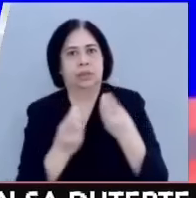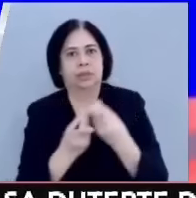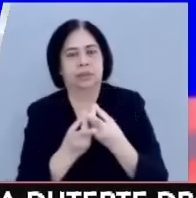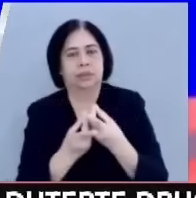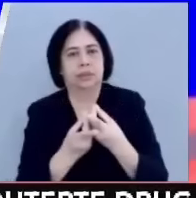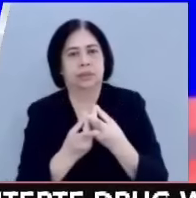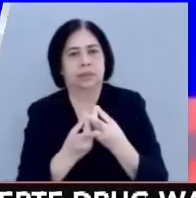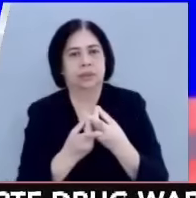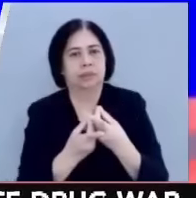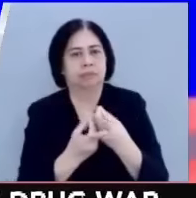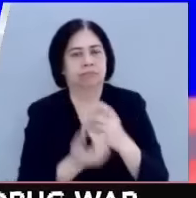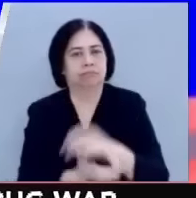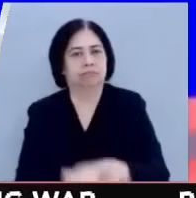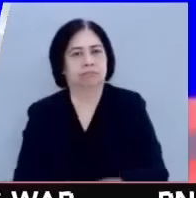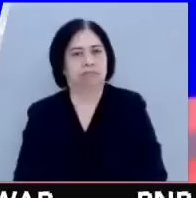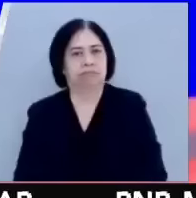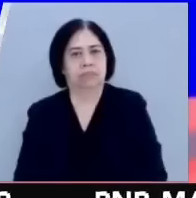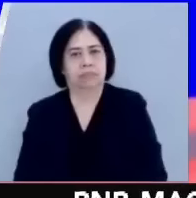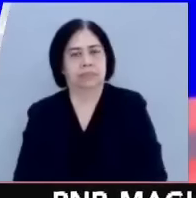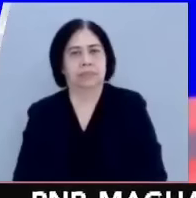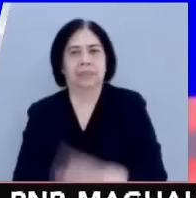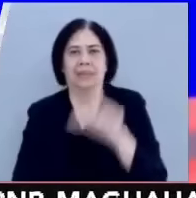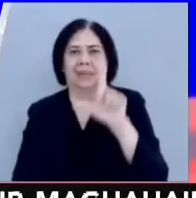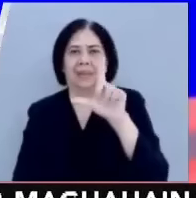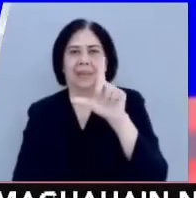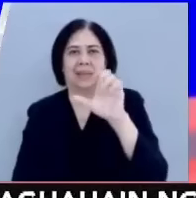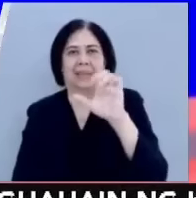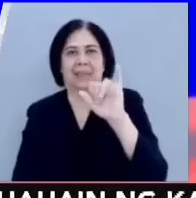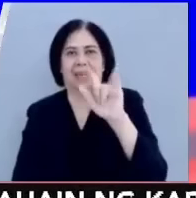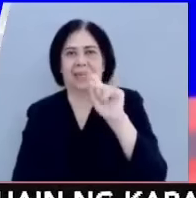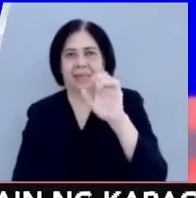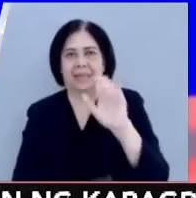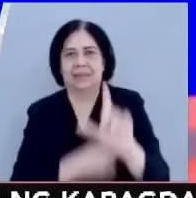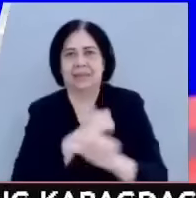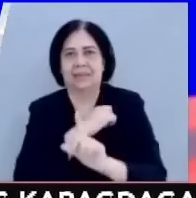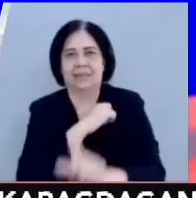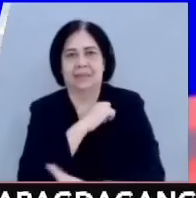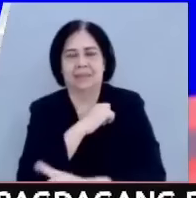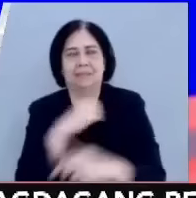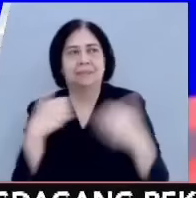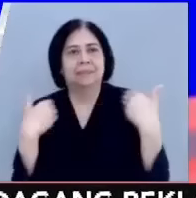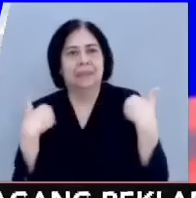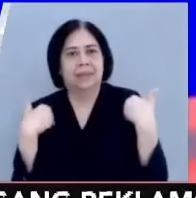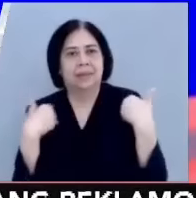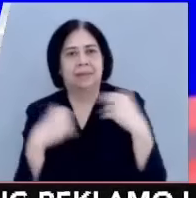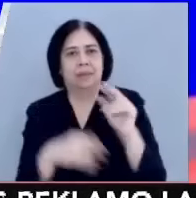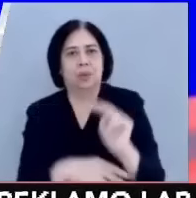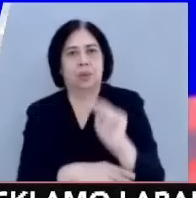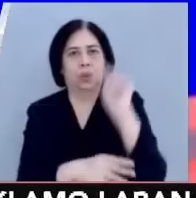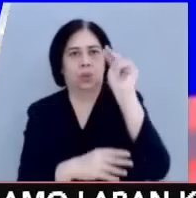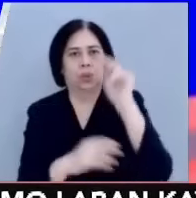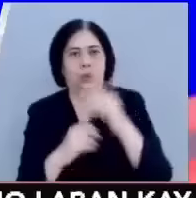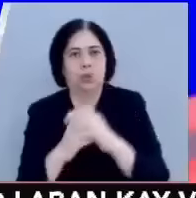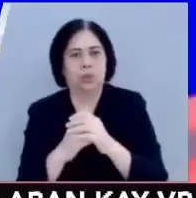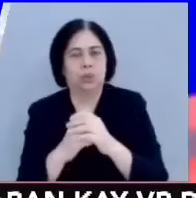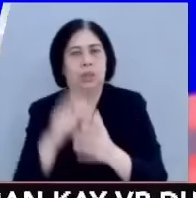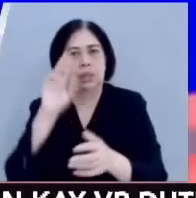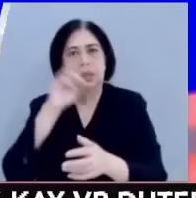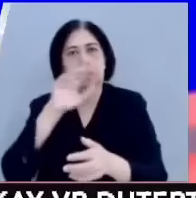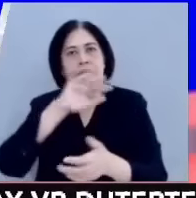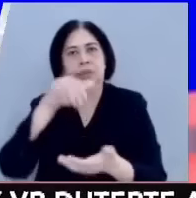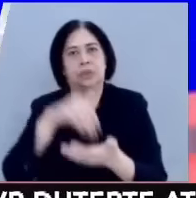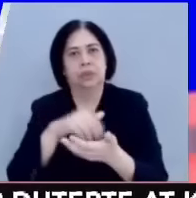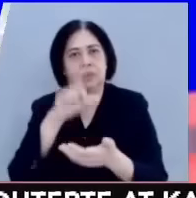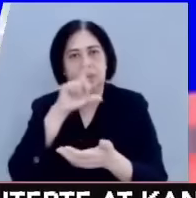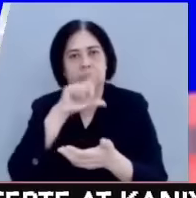ah ng Leyte Leyte ba yun ah meron rin sa northern as Central Luzon ah